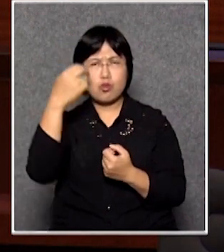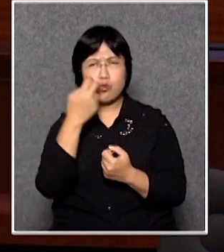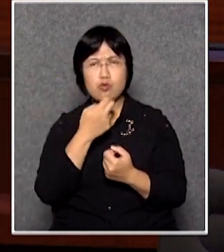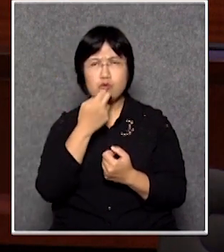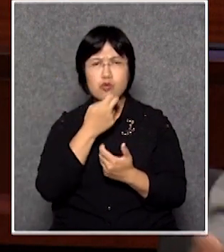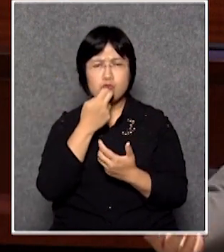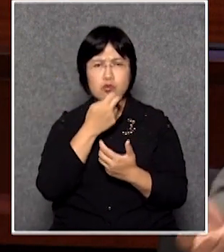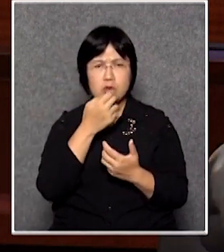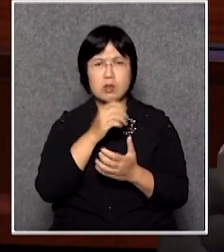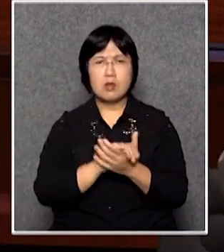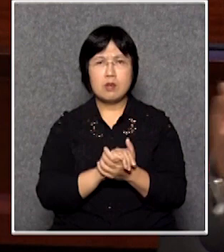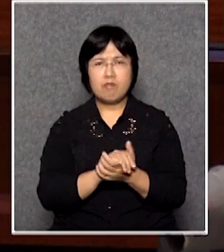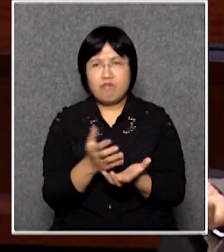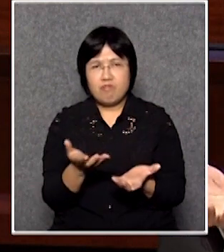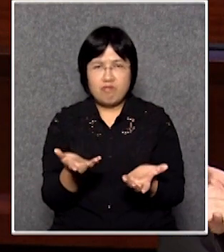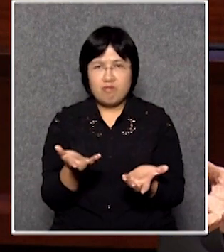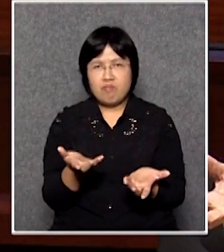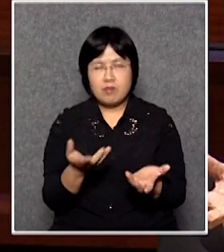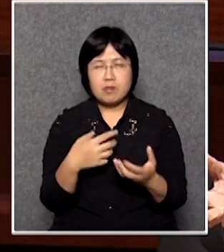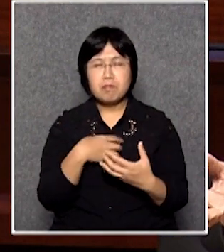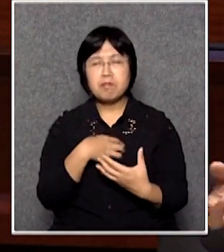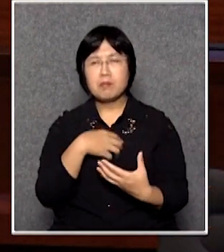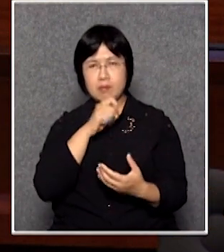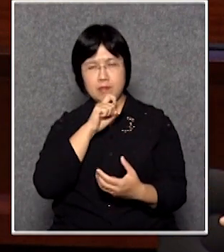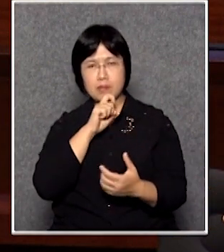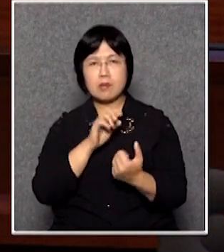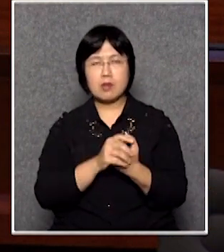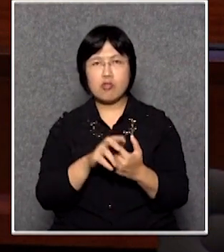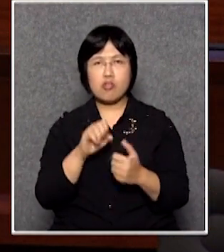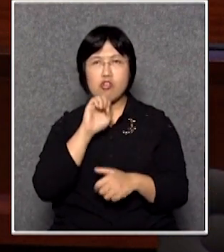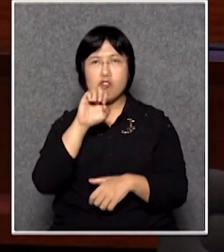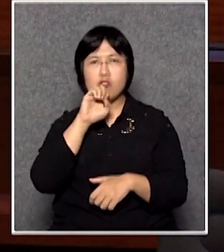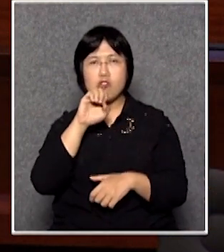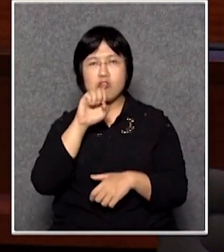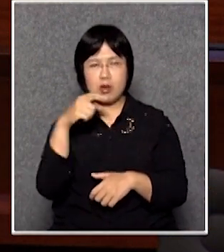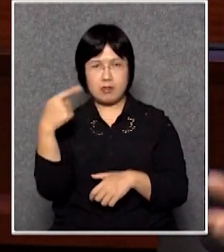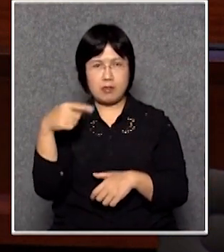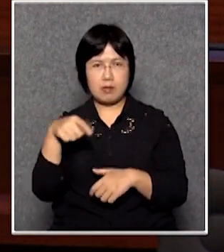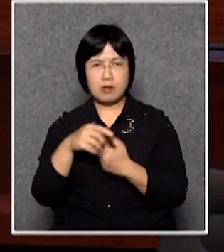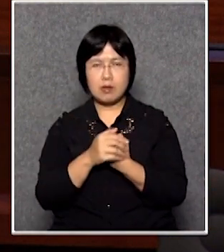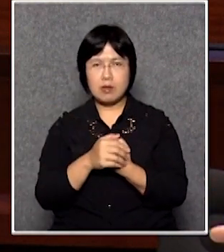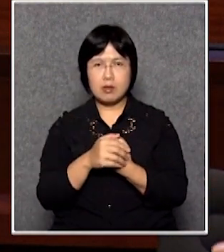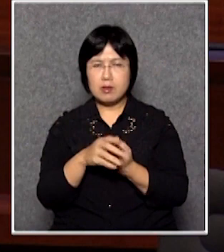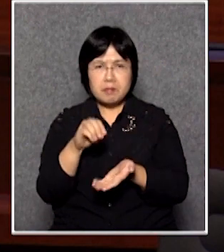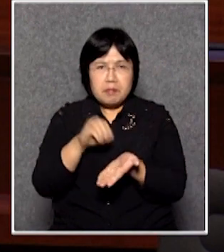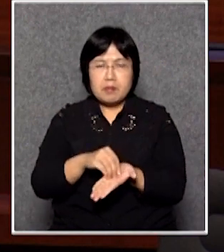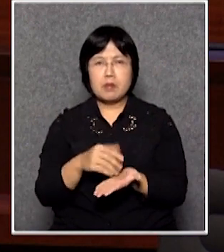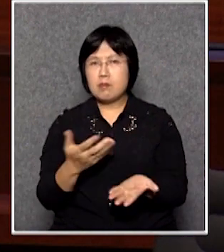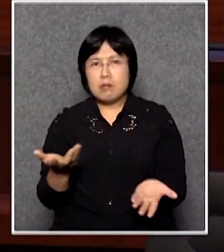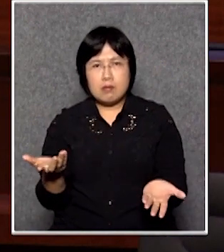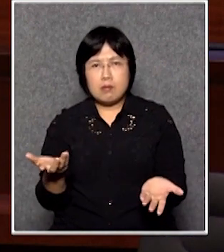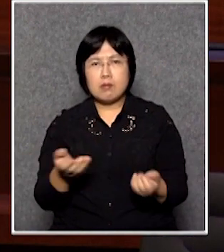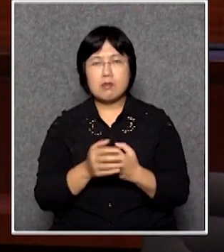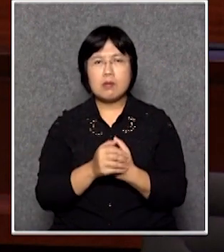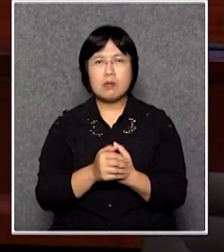語詞就是感性的，得個噏字的 OK， 不得實際的。